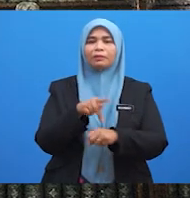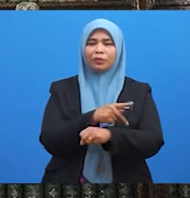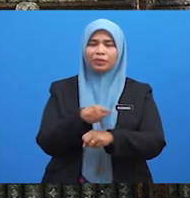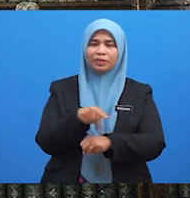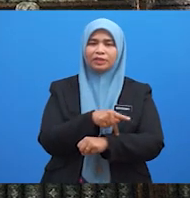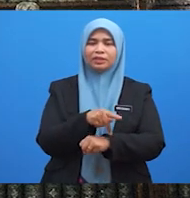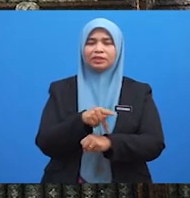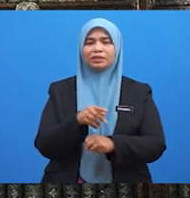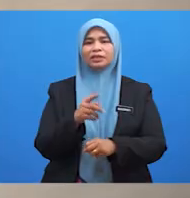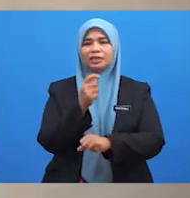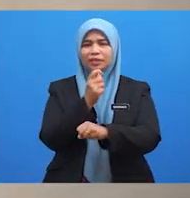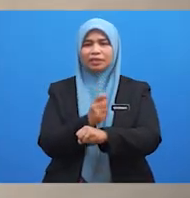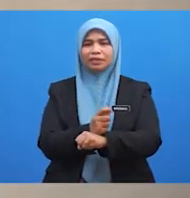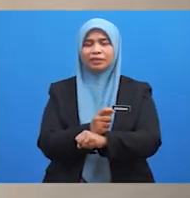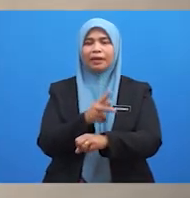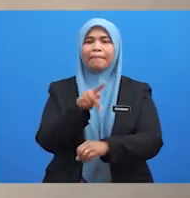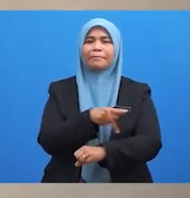tradisional pantun.